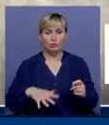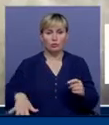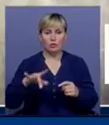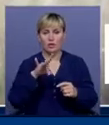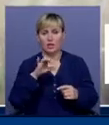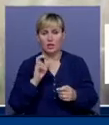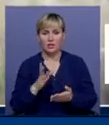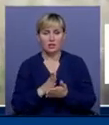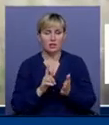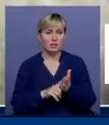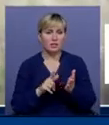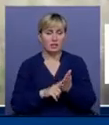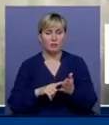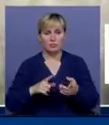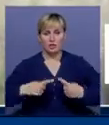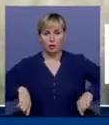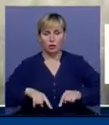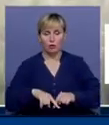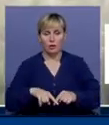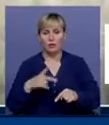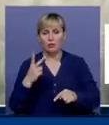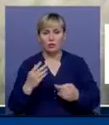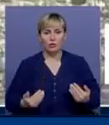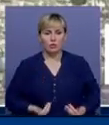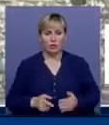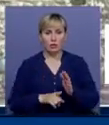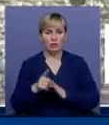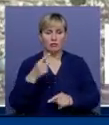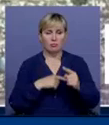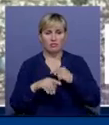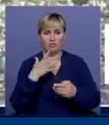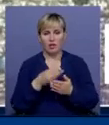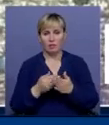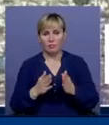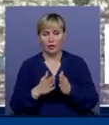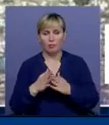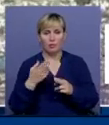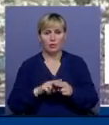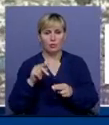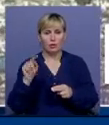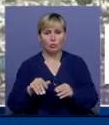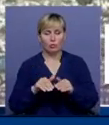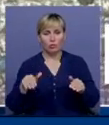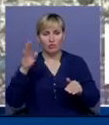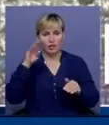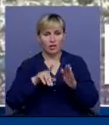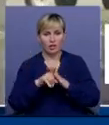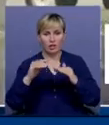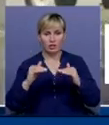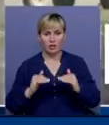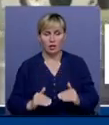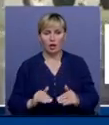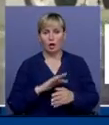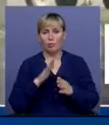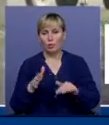находятся семь населенных пунктов 2 из них жители начали возвращаться в свои дома поскольку там уровень воды пошел на спад после